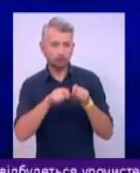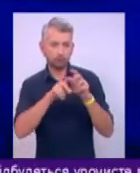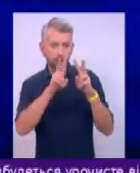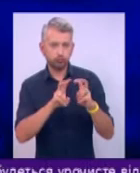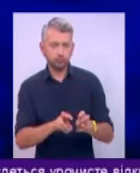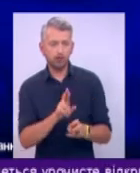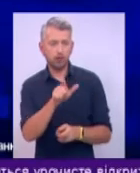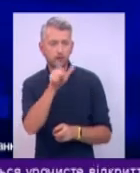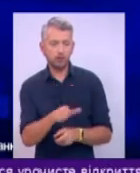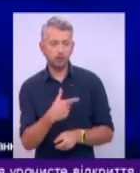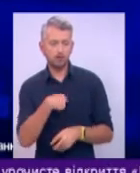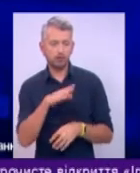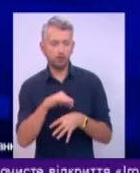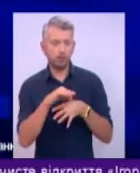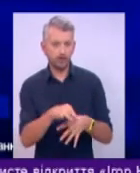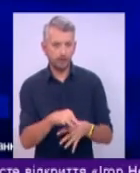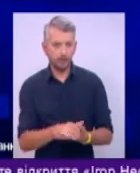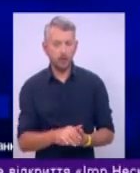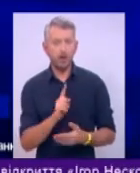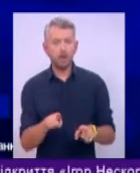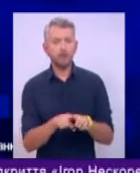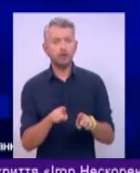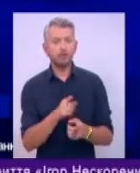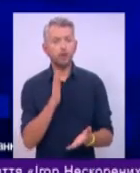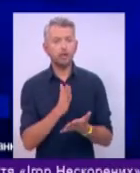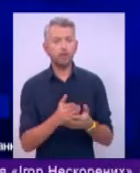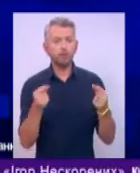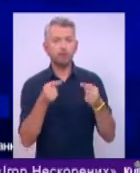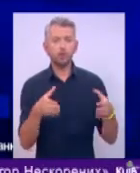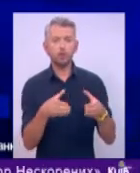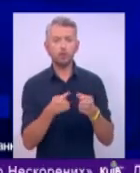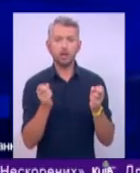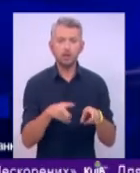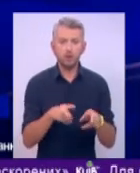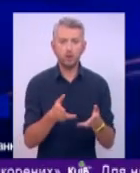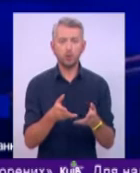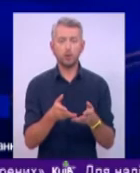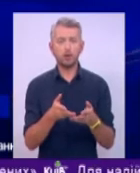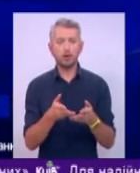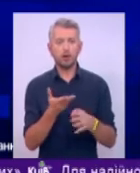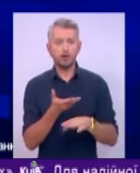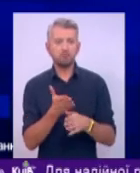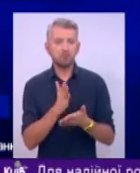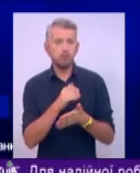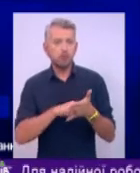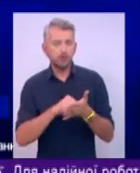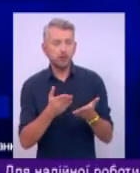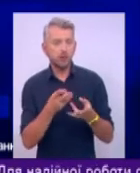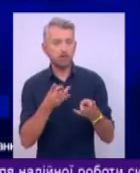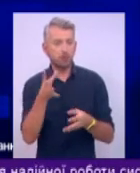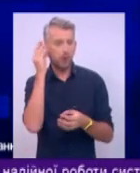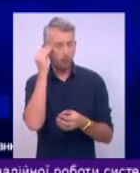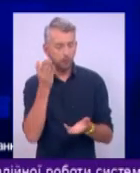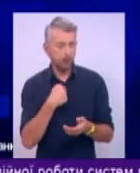як людина себе поведе. Але все рівно є певні групи ризику, обтяжливі чинники, які треба враховувати, я